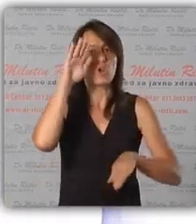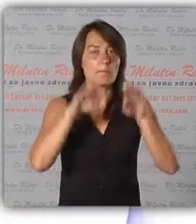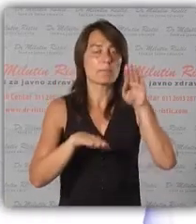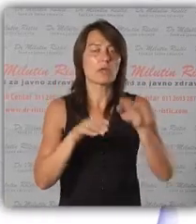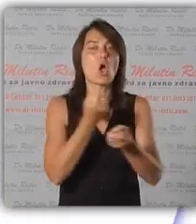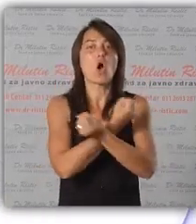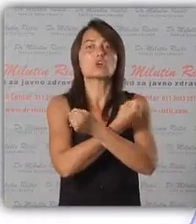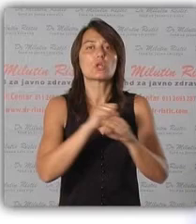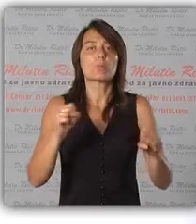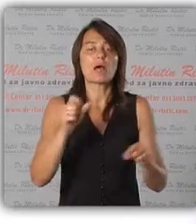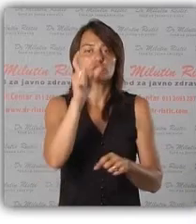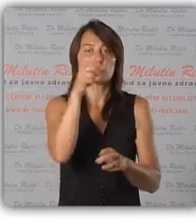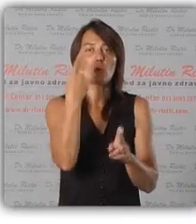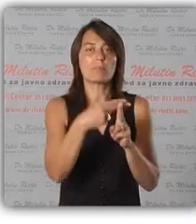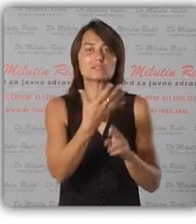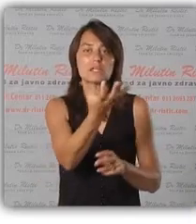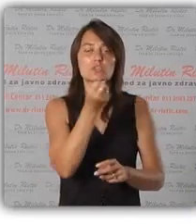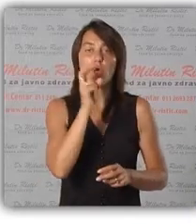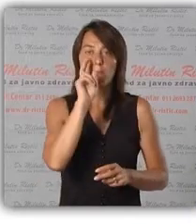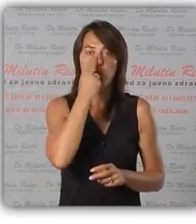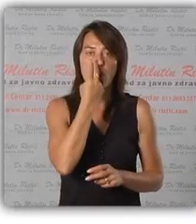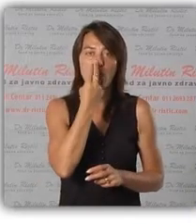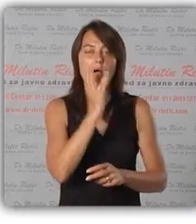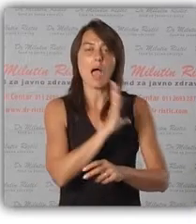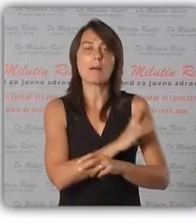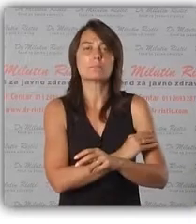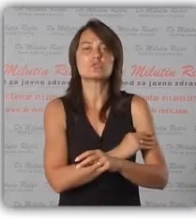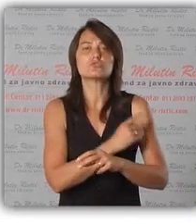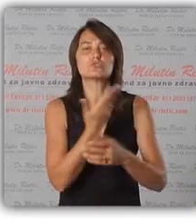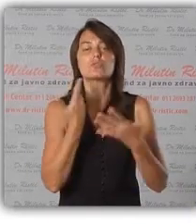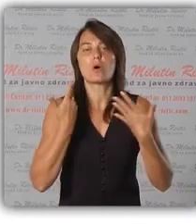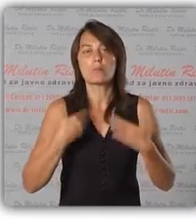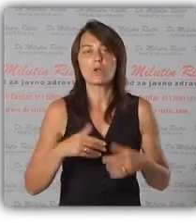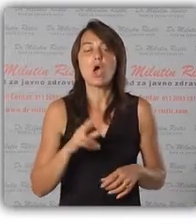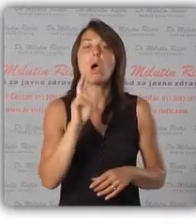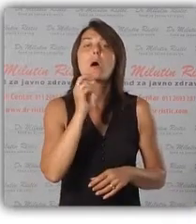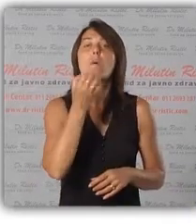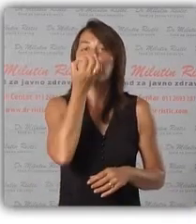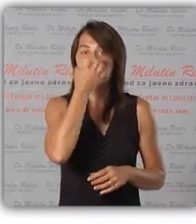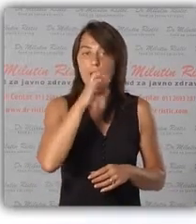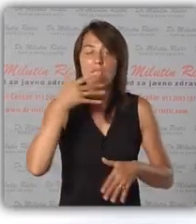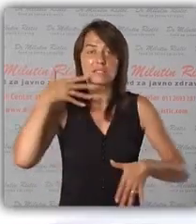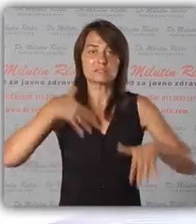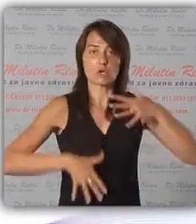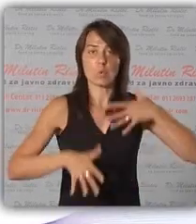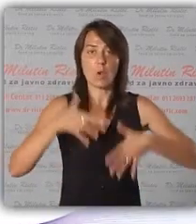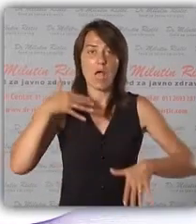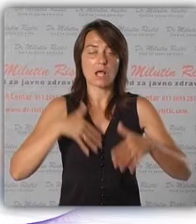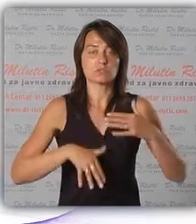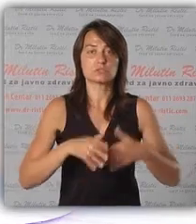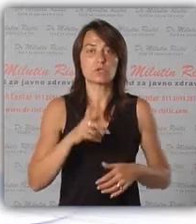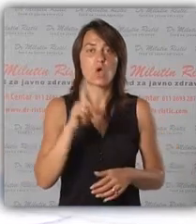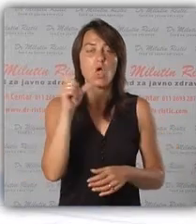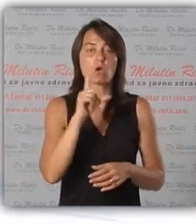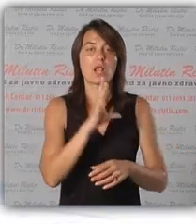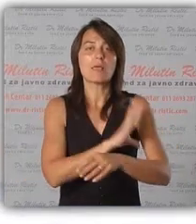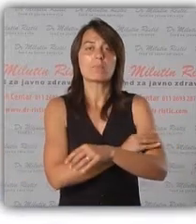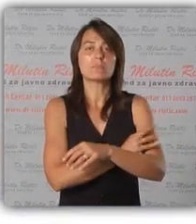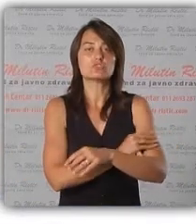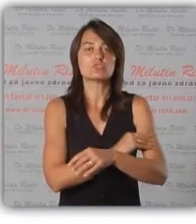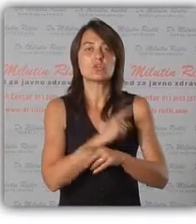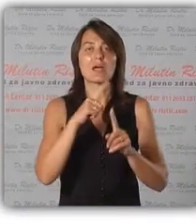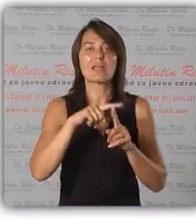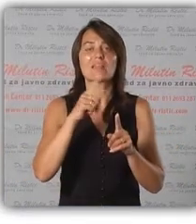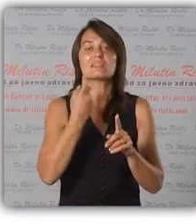procedure koje u značajnoj meri oslobađaju pacijenta od bola, od mišićnog spazma, poboljšavaju cirkulaciju u